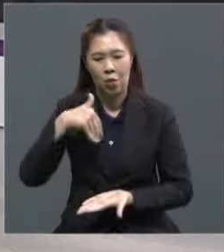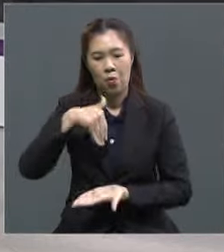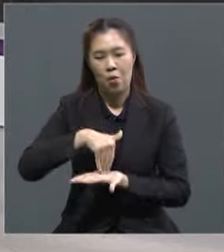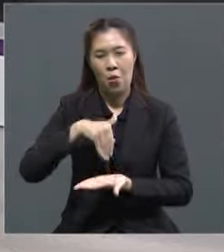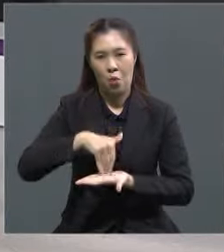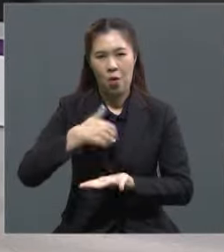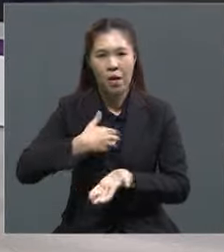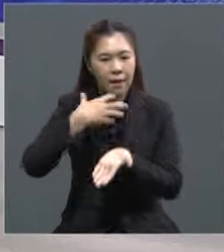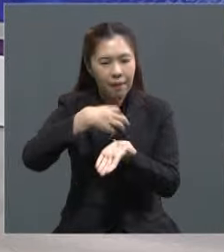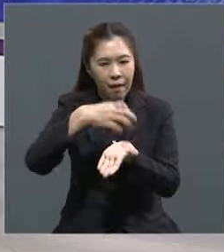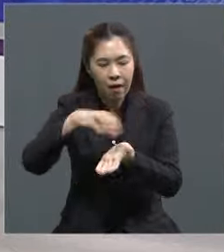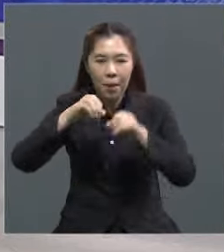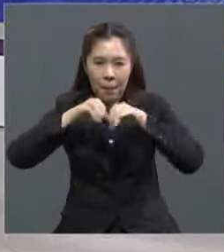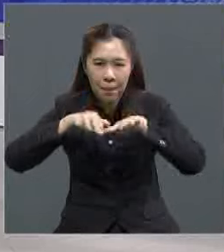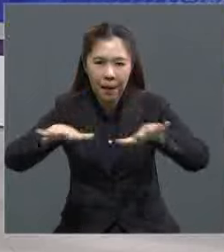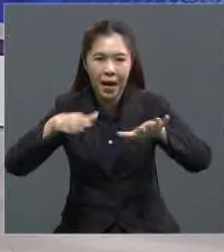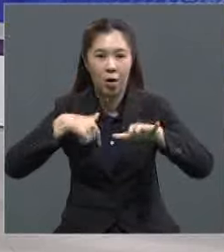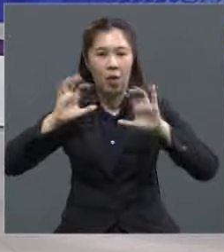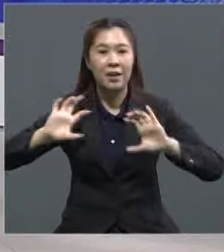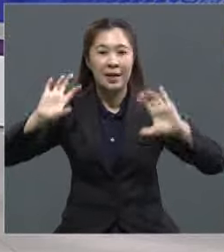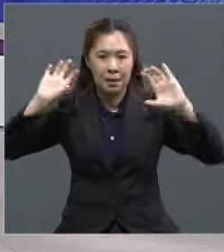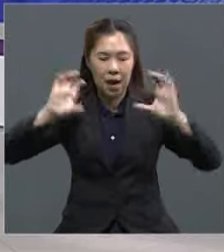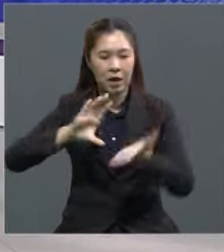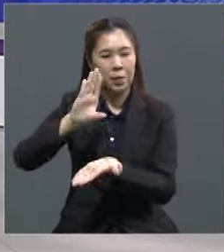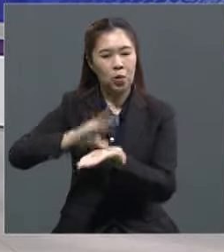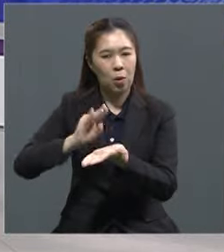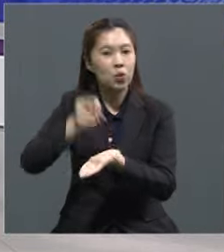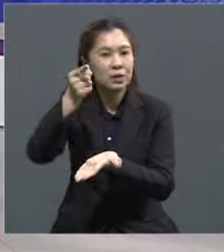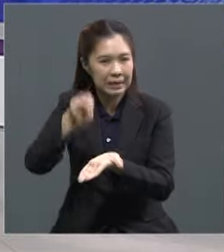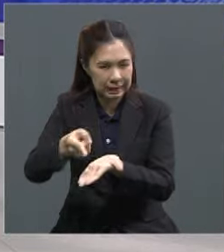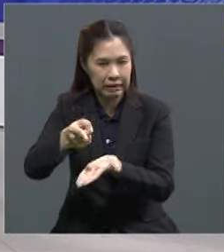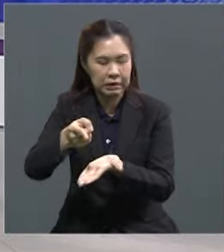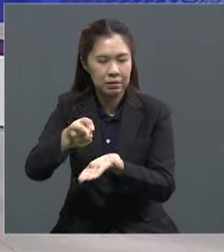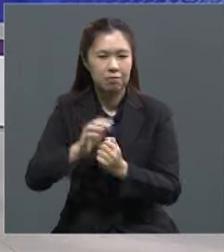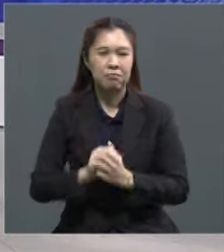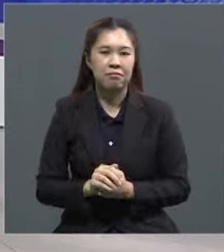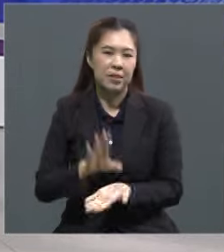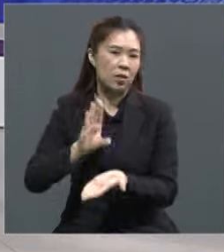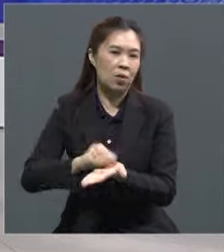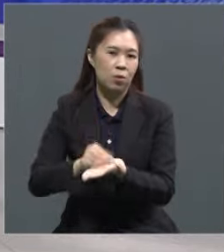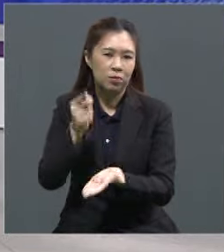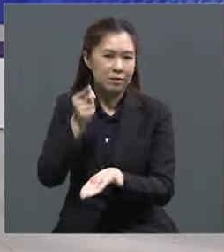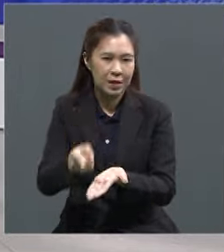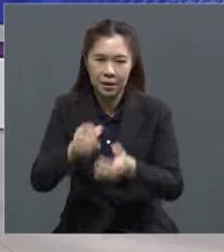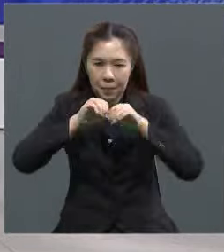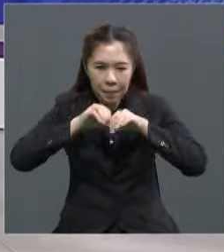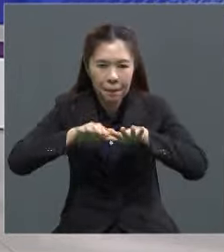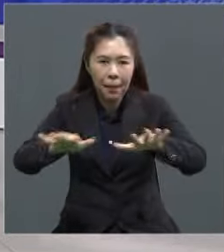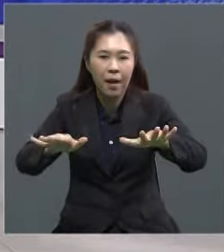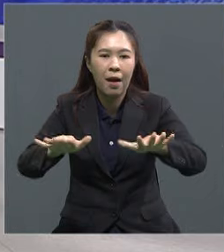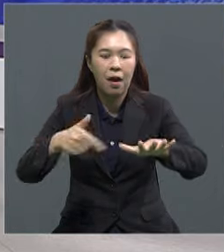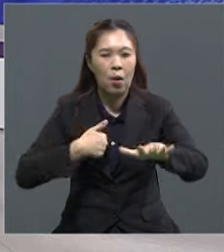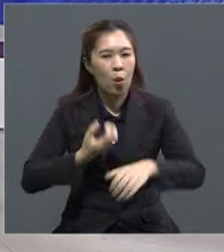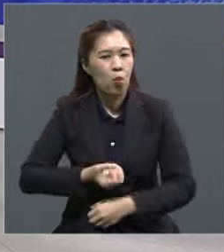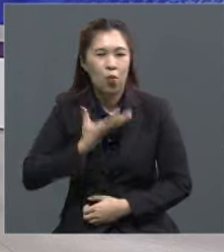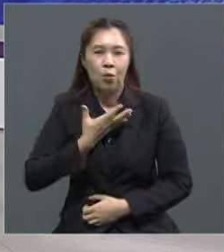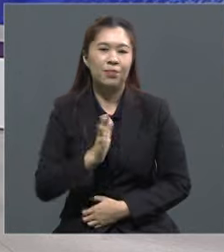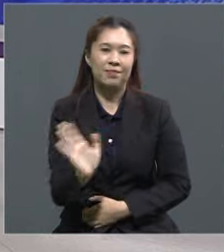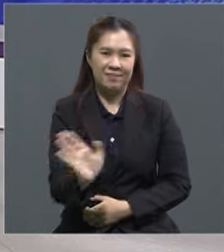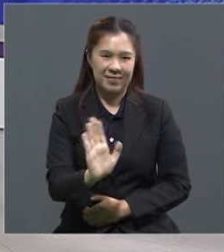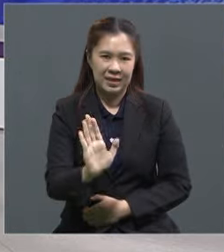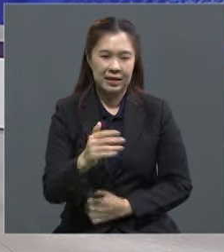รัฐเราจะทำไงก็ได้คือให้เป็นข้อมูลที่เท็จจริงมากที่สุดเป็นข้อมูลแต่ความจริงเท่านั้นที่จะรายงานเพื่อให้พี่น้องประชาชนตื่นตระหนก